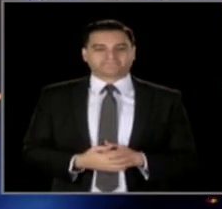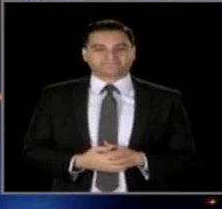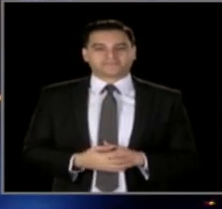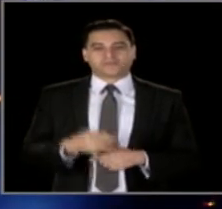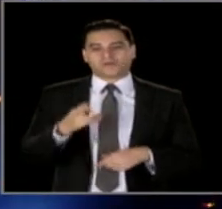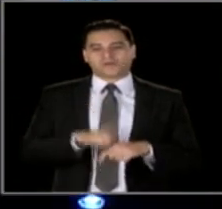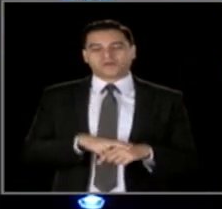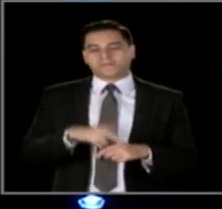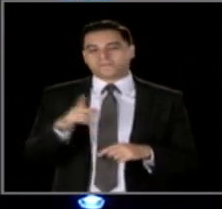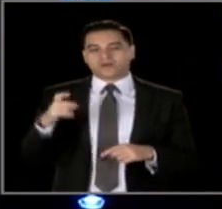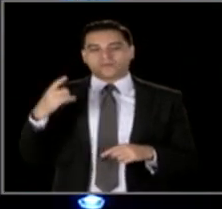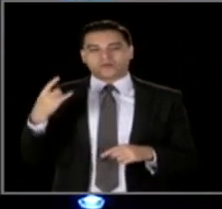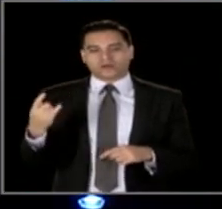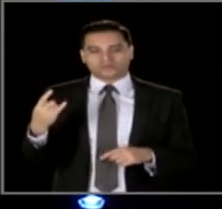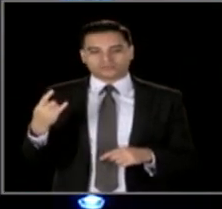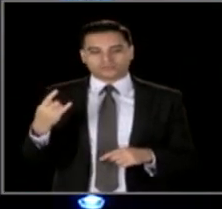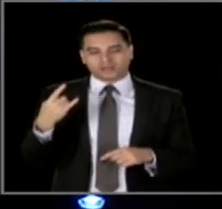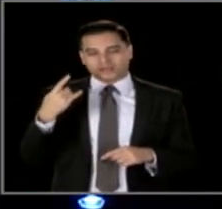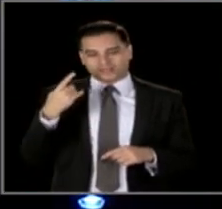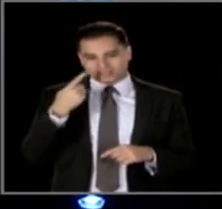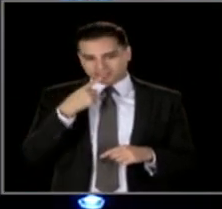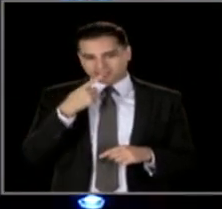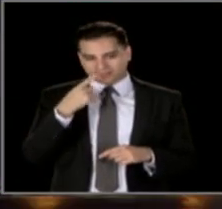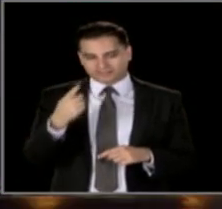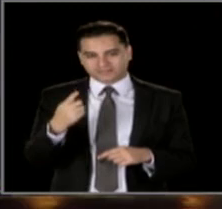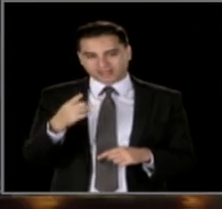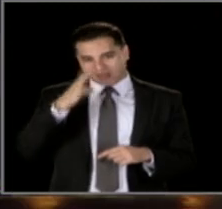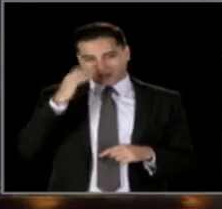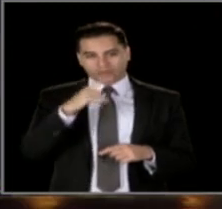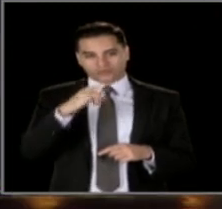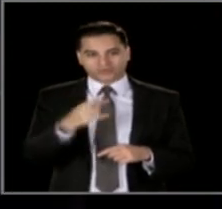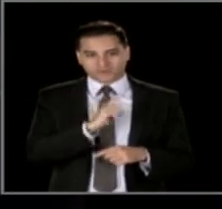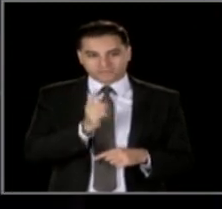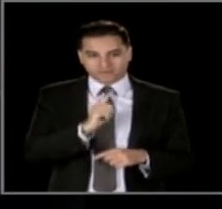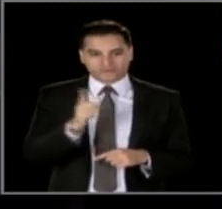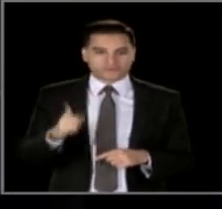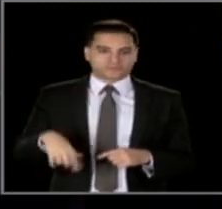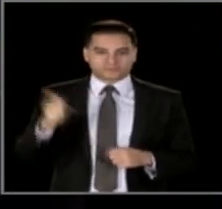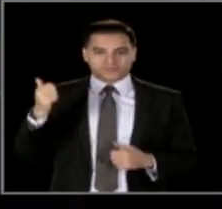الرفعي، 110 النصر اسكندرية. لو ما خدتوش الجوكر،